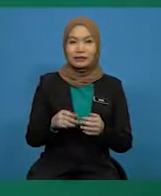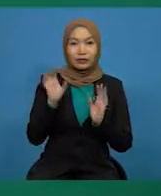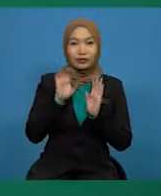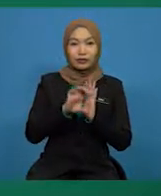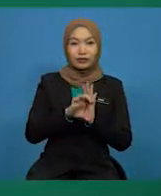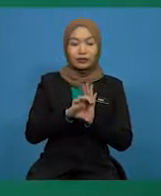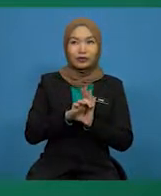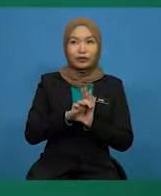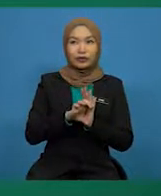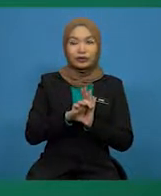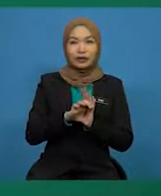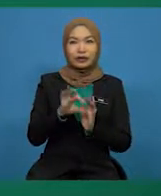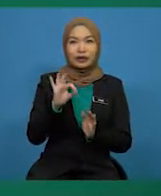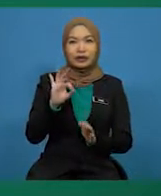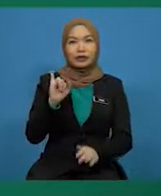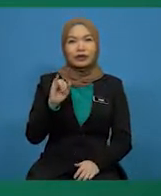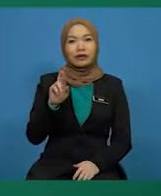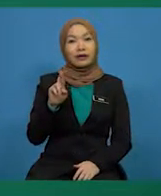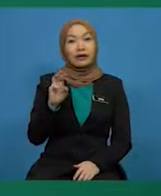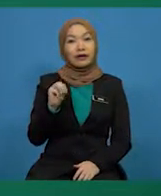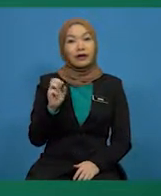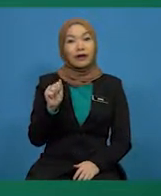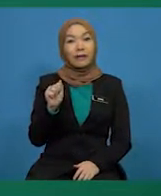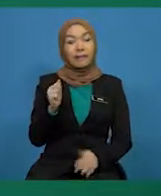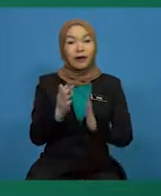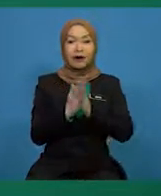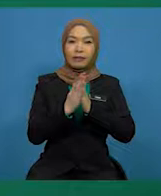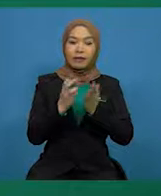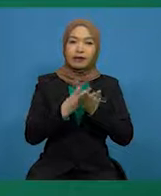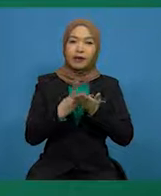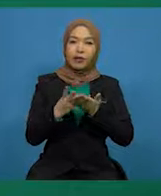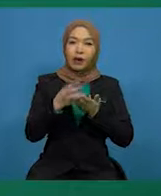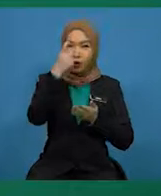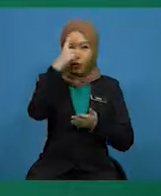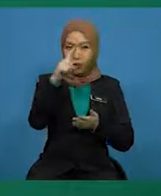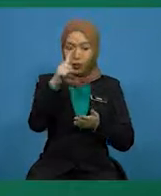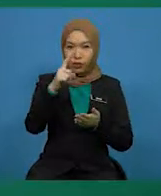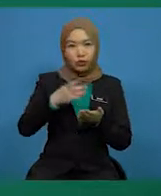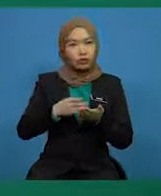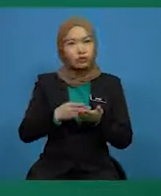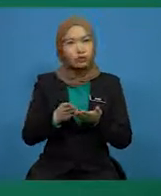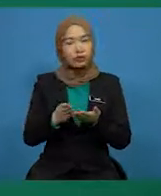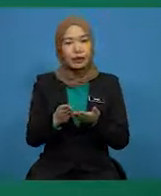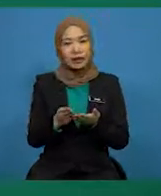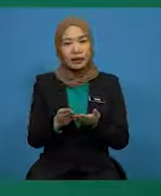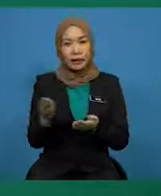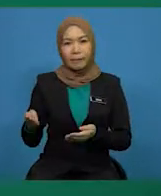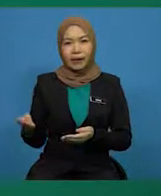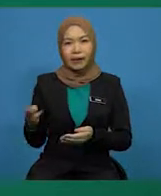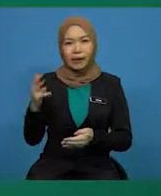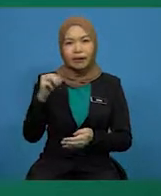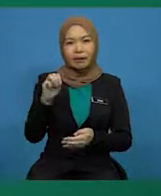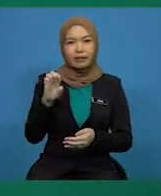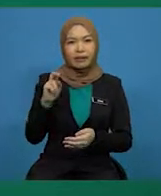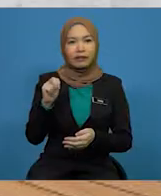Contohnya, firma pengeluar sarung tangan meminta wang di pasaran bagi tujuan pembelian bahan mentah seperti